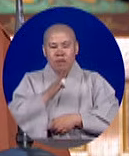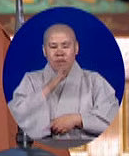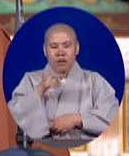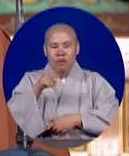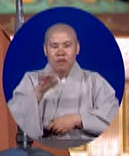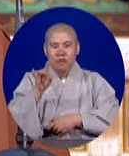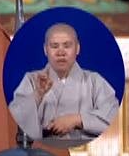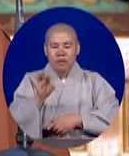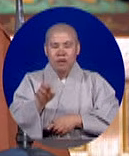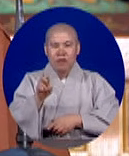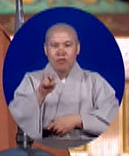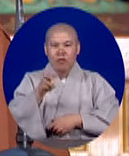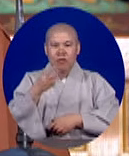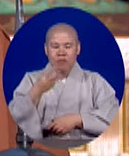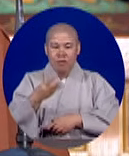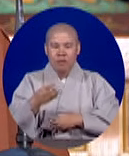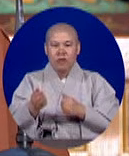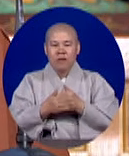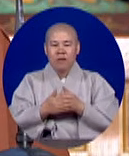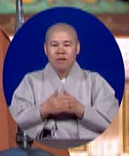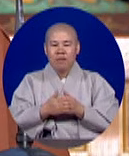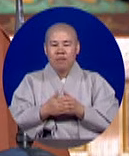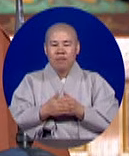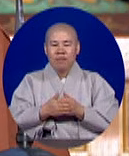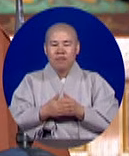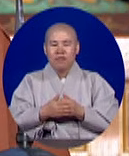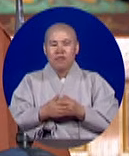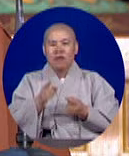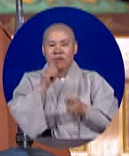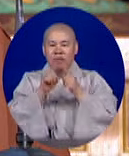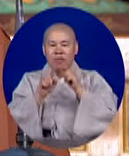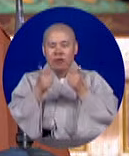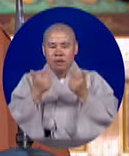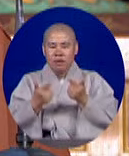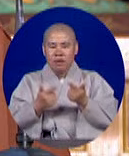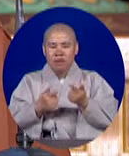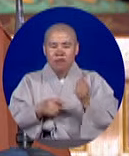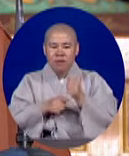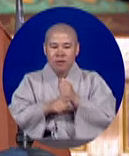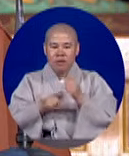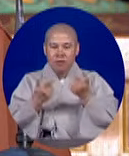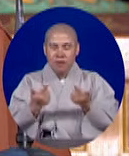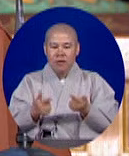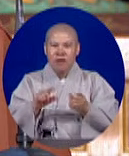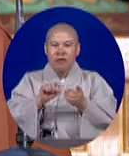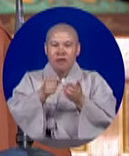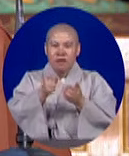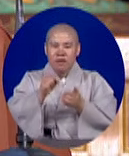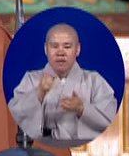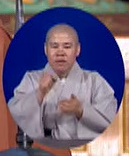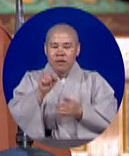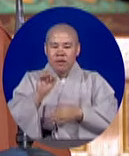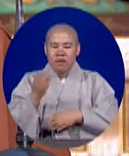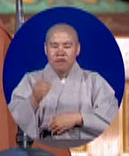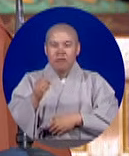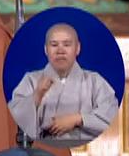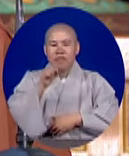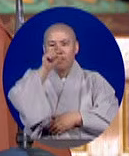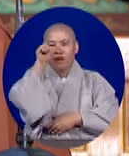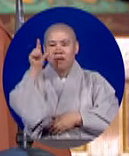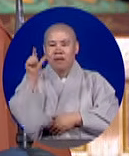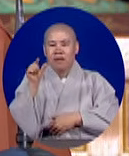그래서 이것은 개념도 아니고 언어도 아니고 열쇠다. 달 가리키는